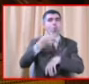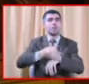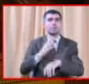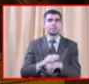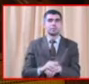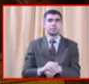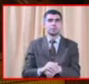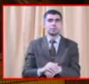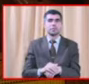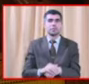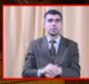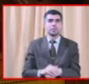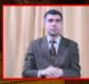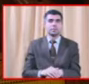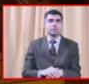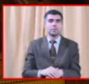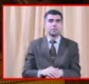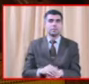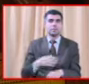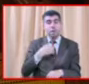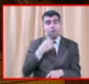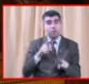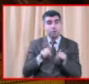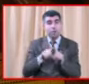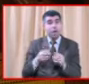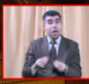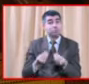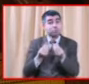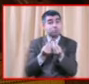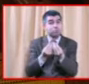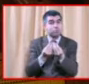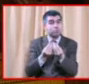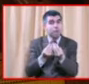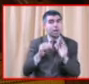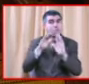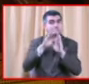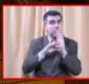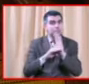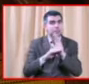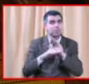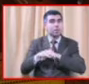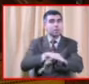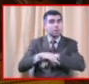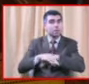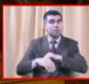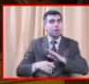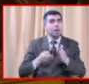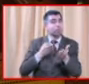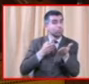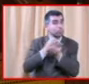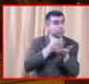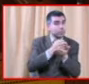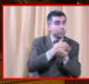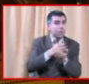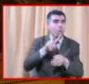ولذلك أنا أنضم وأقترح أن لجنة تقص الحقائق لمعرفة وتحديد